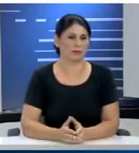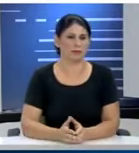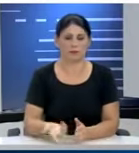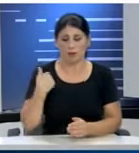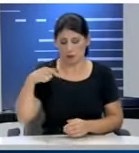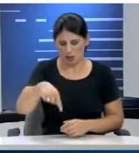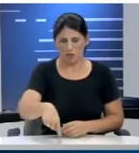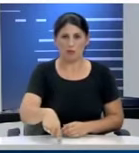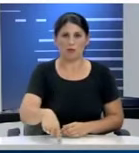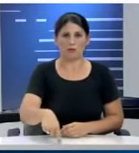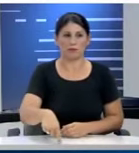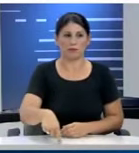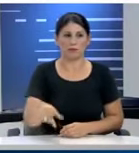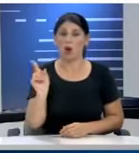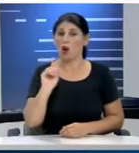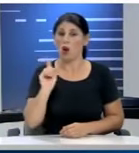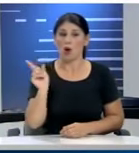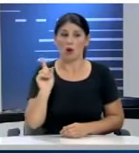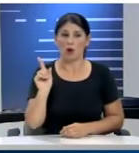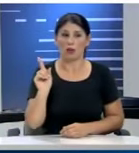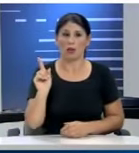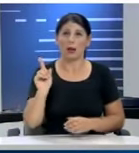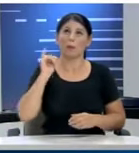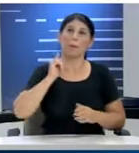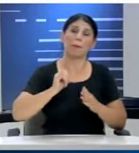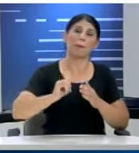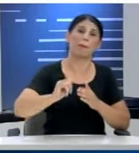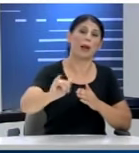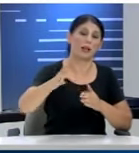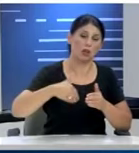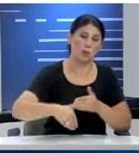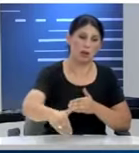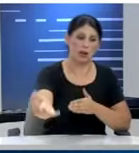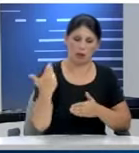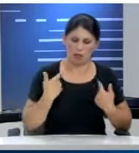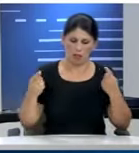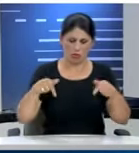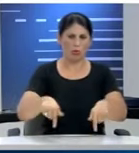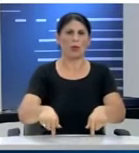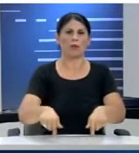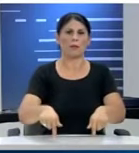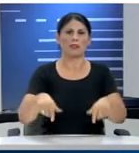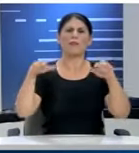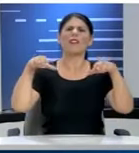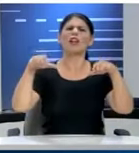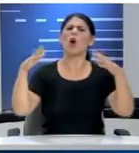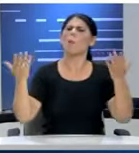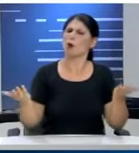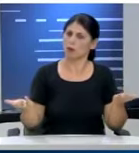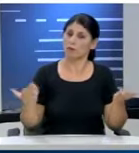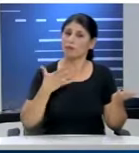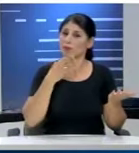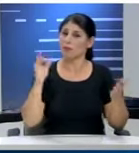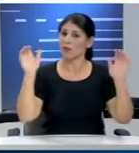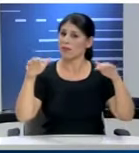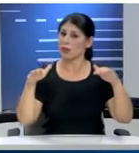θα είμαστε, όχι στο απότερο μακρινό μέλλον, εδώ θα είμαστε το φθινόπωρο. Διότι το φθινόπωρο